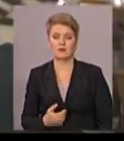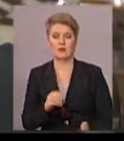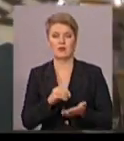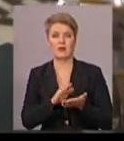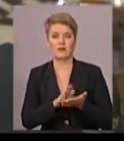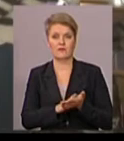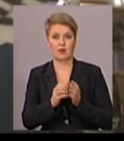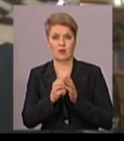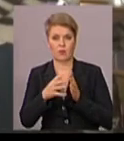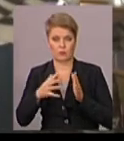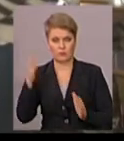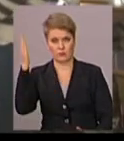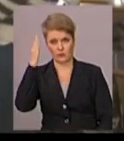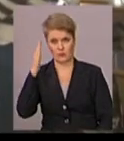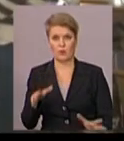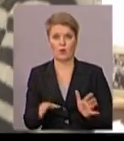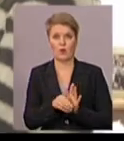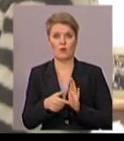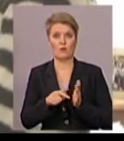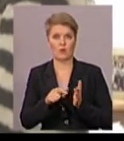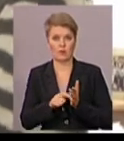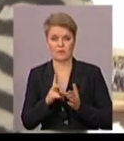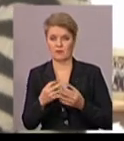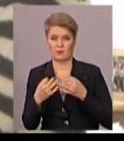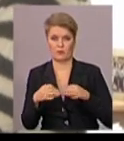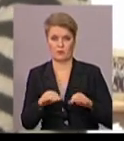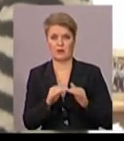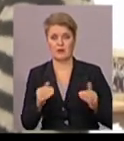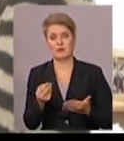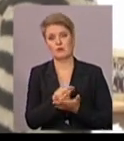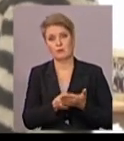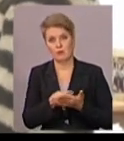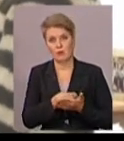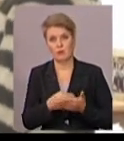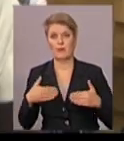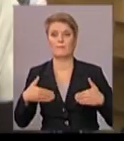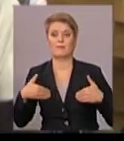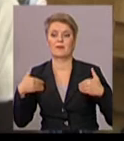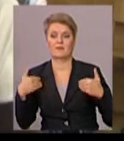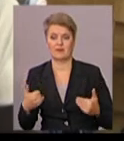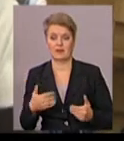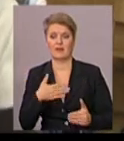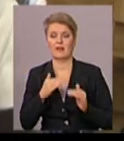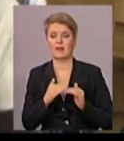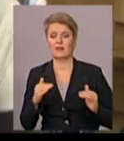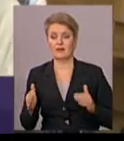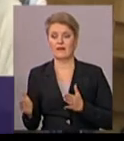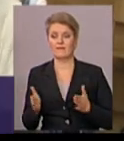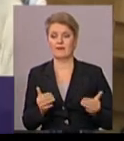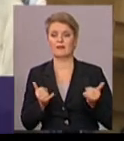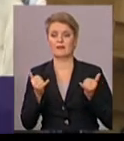рак головного мозку. Однокласників до палати не пускають, тож діти малюють подрузі привітання. Наші дітки виготовили